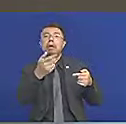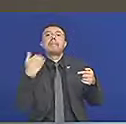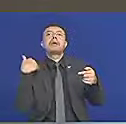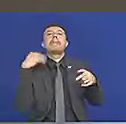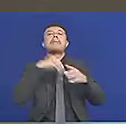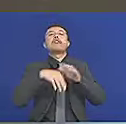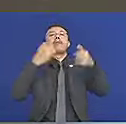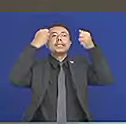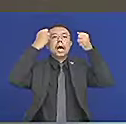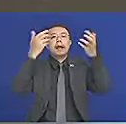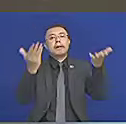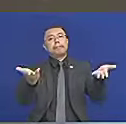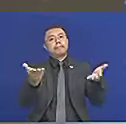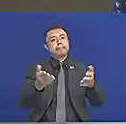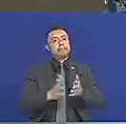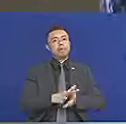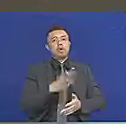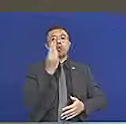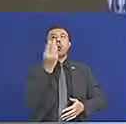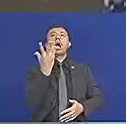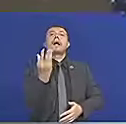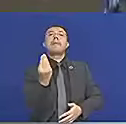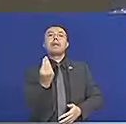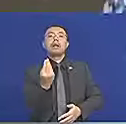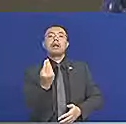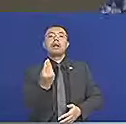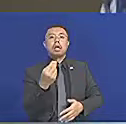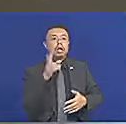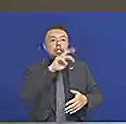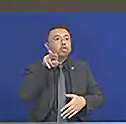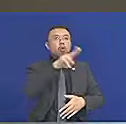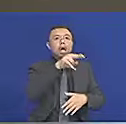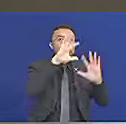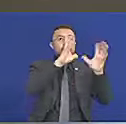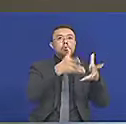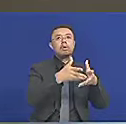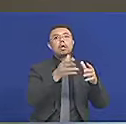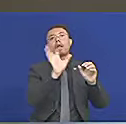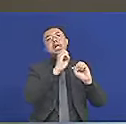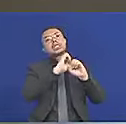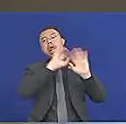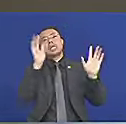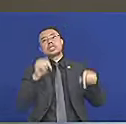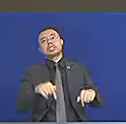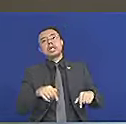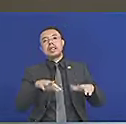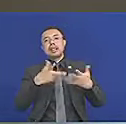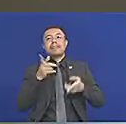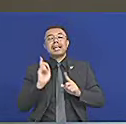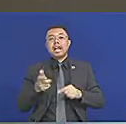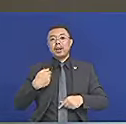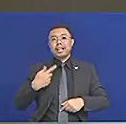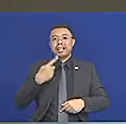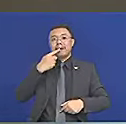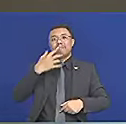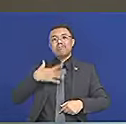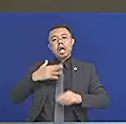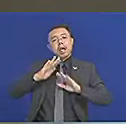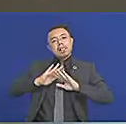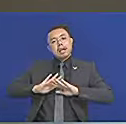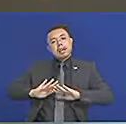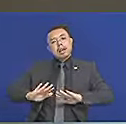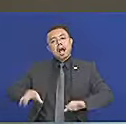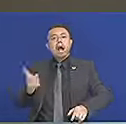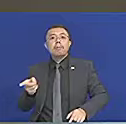masuk penjara. Uang kapan saja situasi dunia tidak jelas. Tetapi kalau kita memiliki